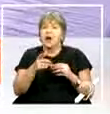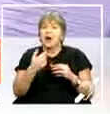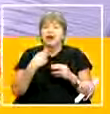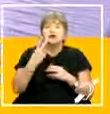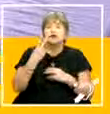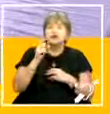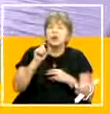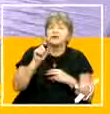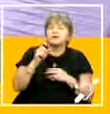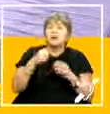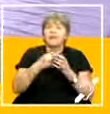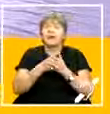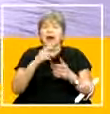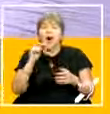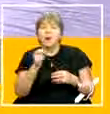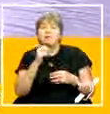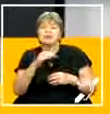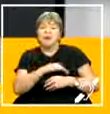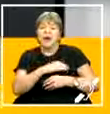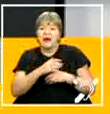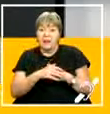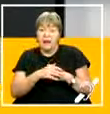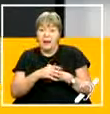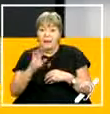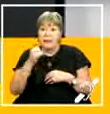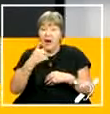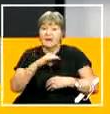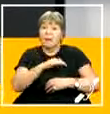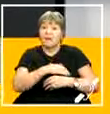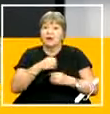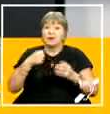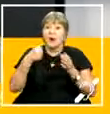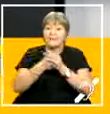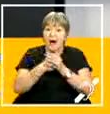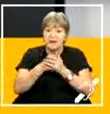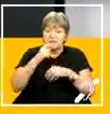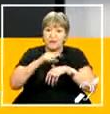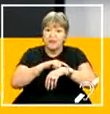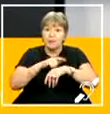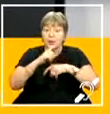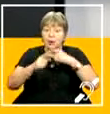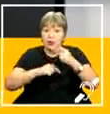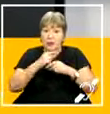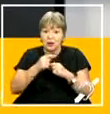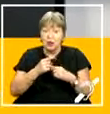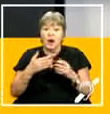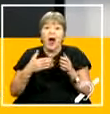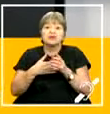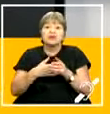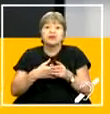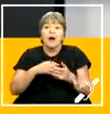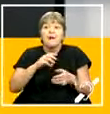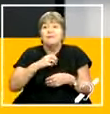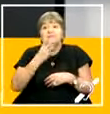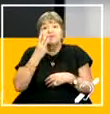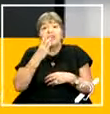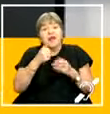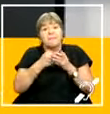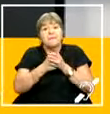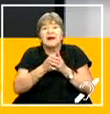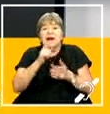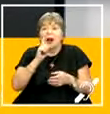între 12 și 18 grade, temperaturile maxime din perioada următoare se vor încadra cam între 3 și cel